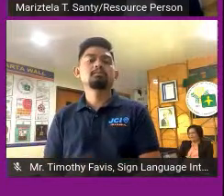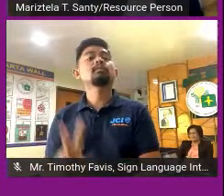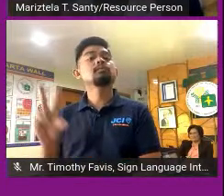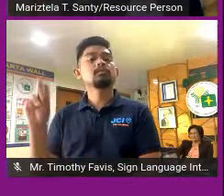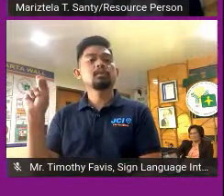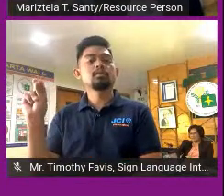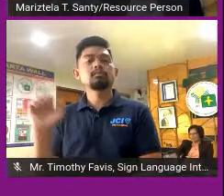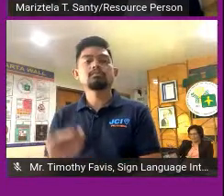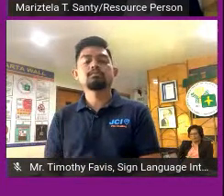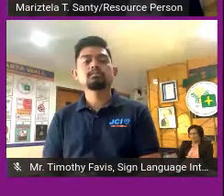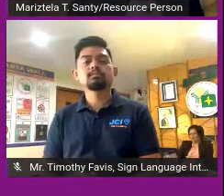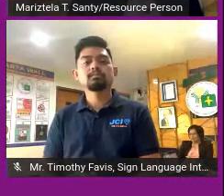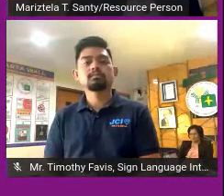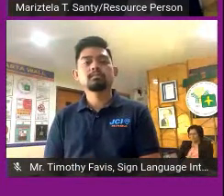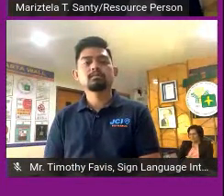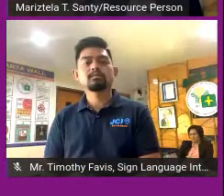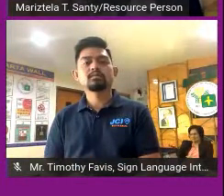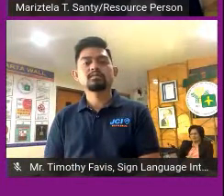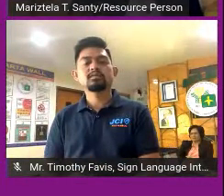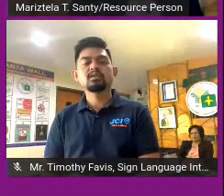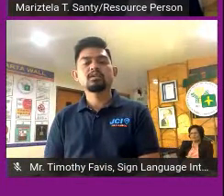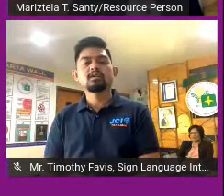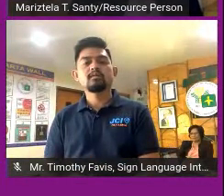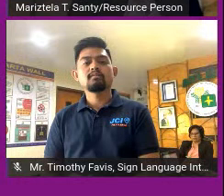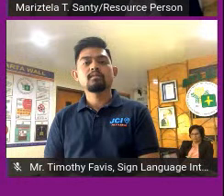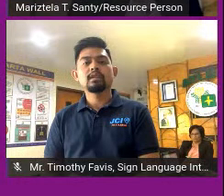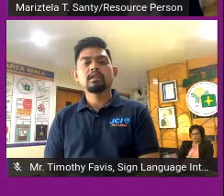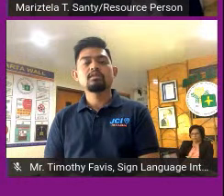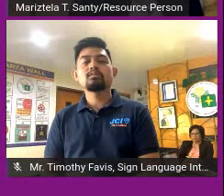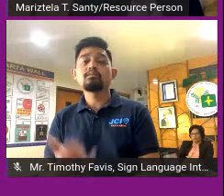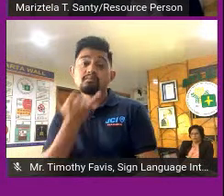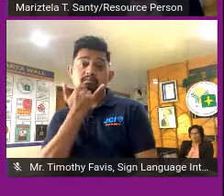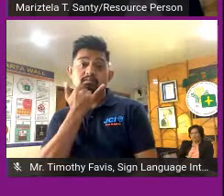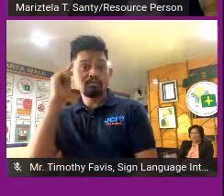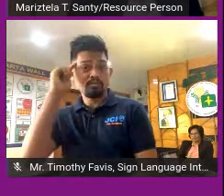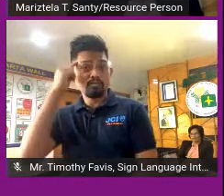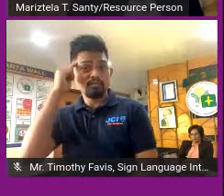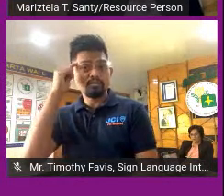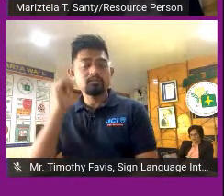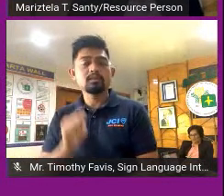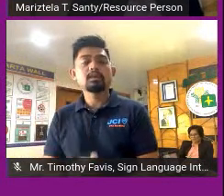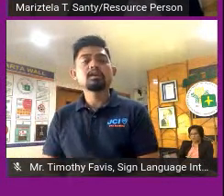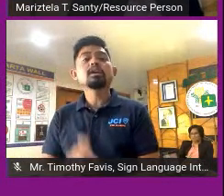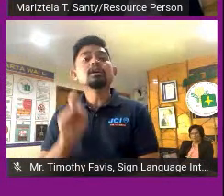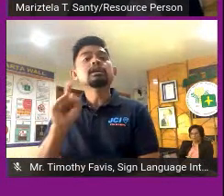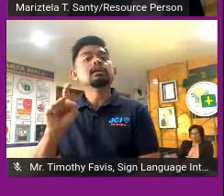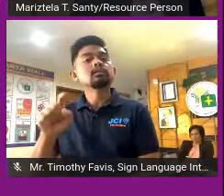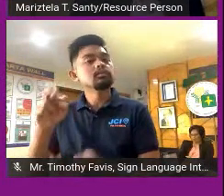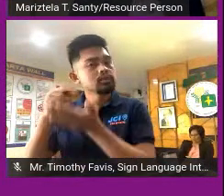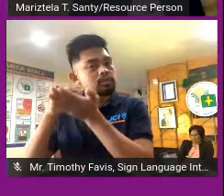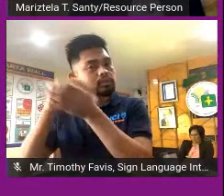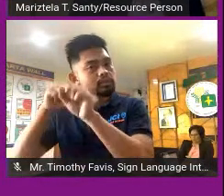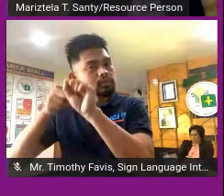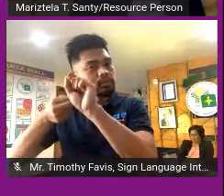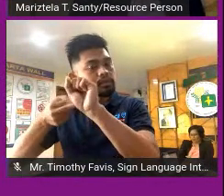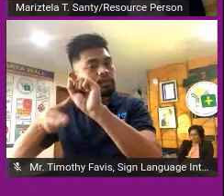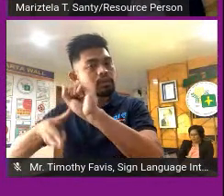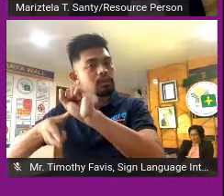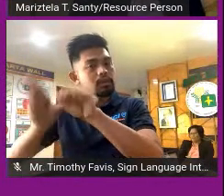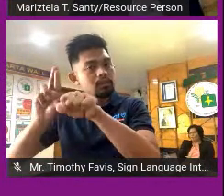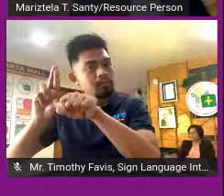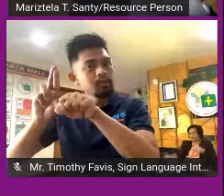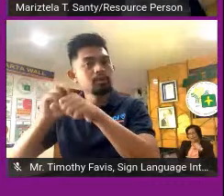You may think these are very elementary, but this is something that we have to review and